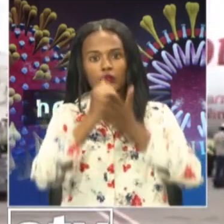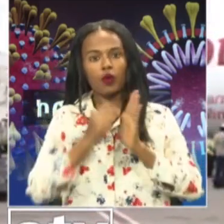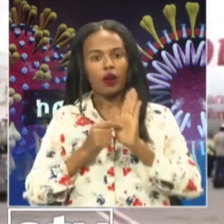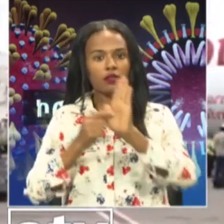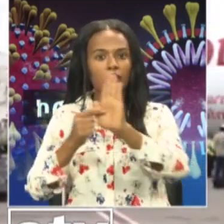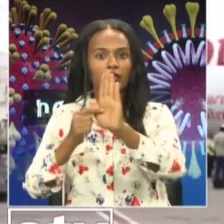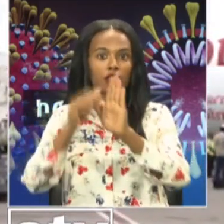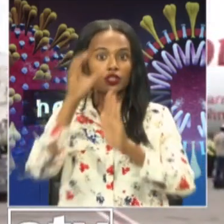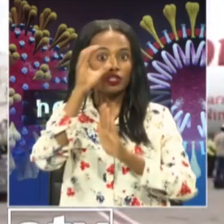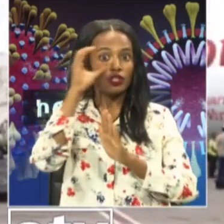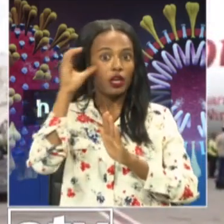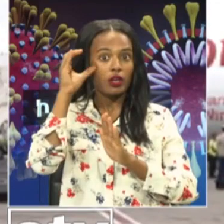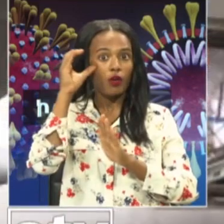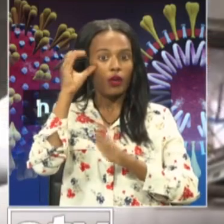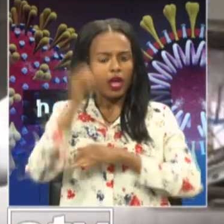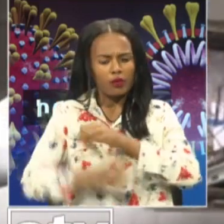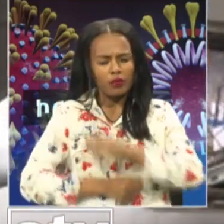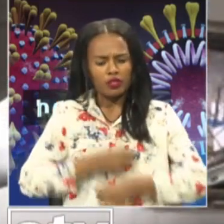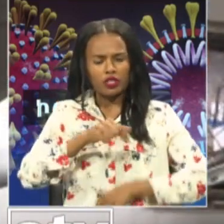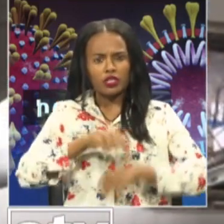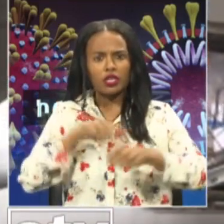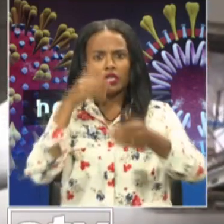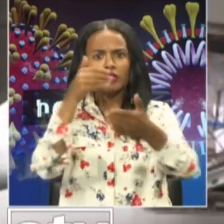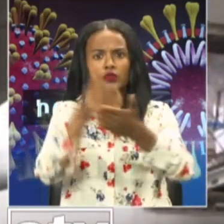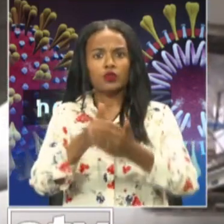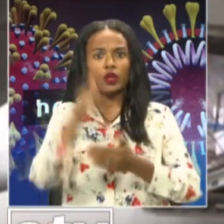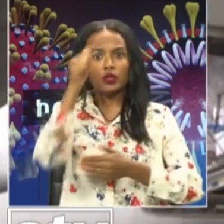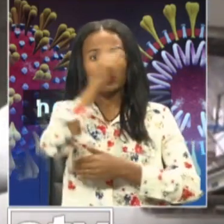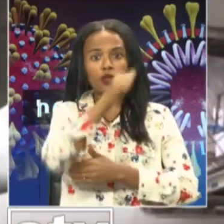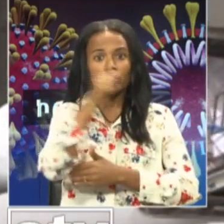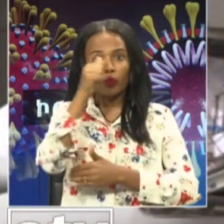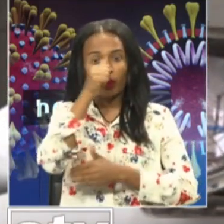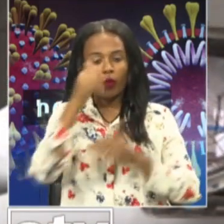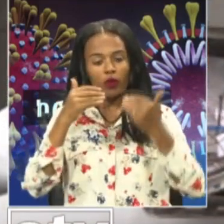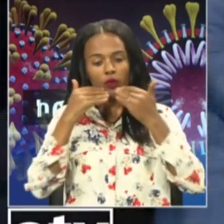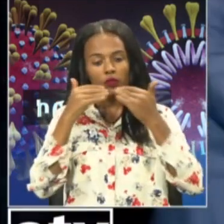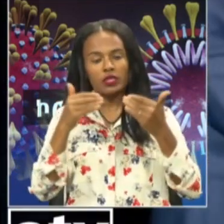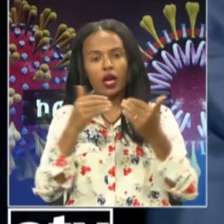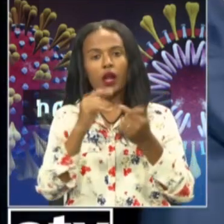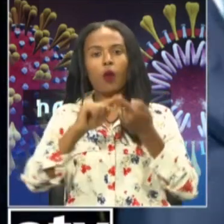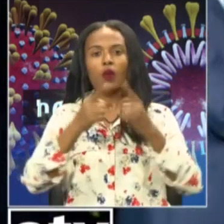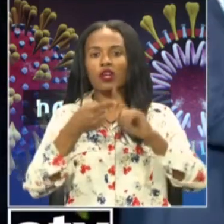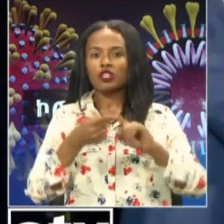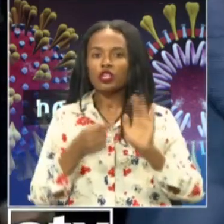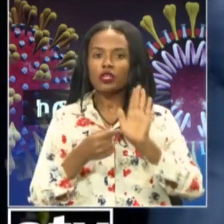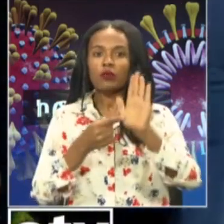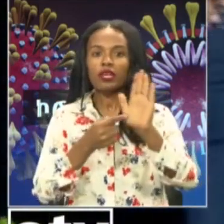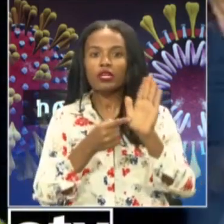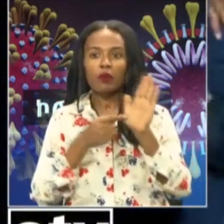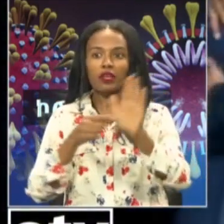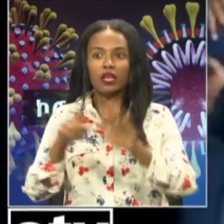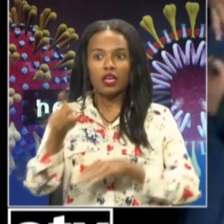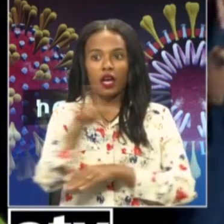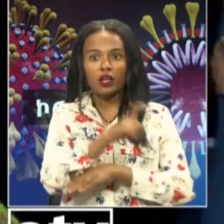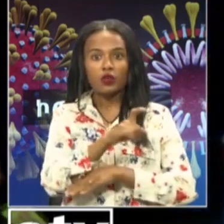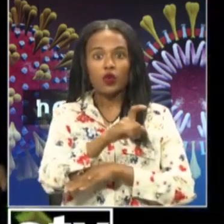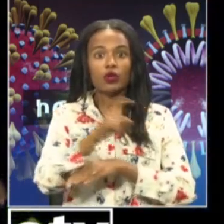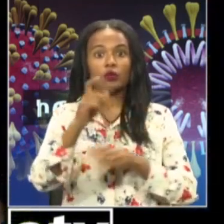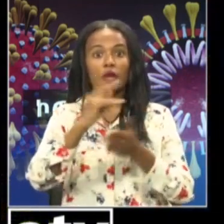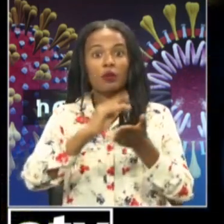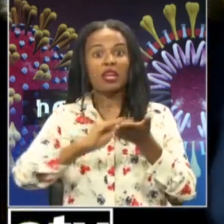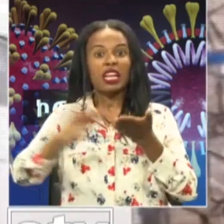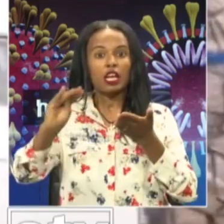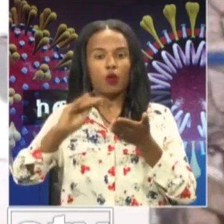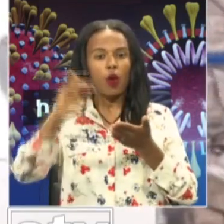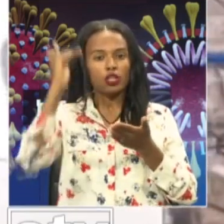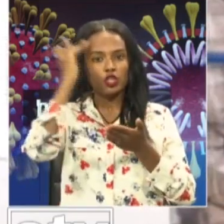አሳይታለች። ቻይናውያን በጭንቅ ጊዜ ለደረሱላቸው ኢትዮጵያውያን የምስጋናና ወዳጅነት ምልክት ማሳያ ይሆን ዘንድ በቢሊዮነሯ